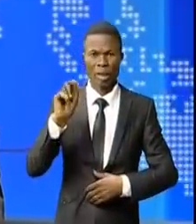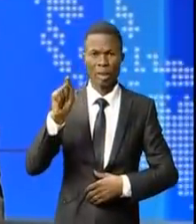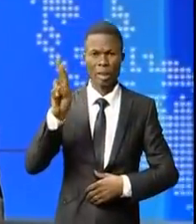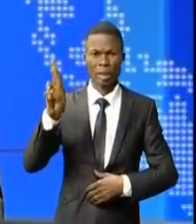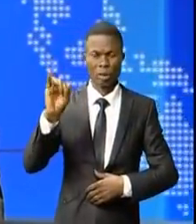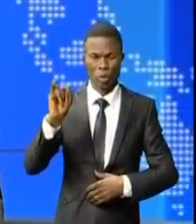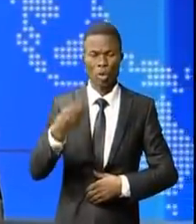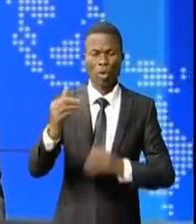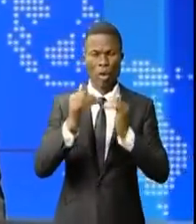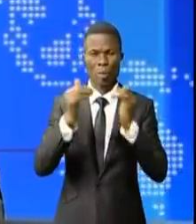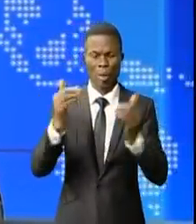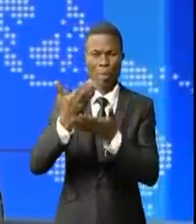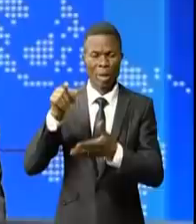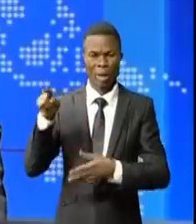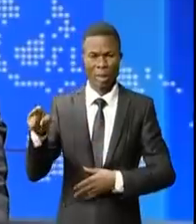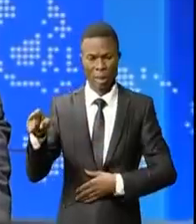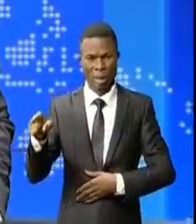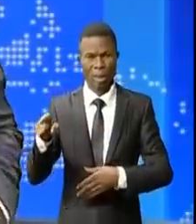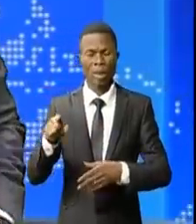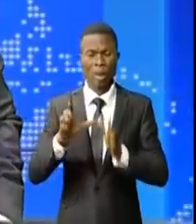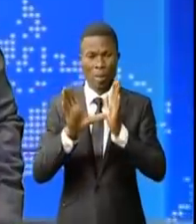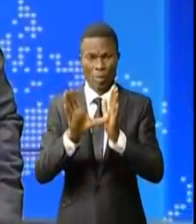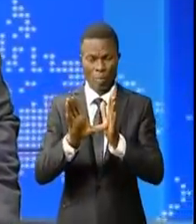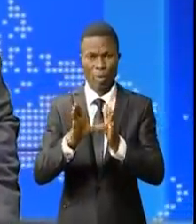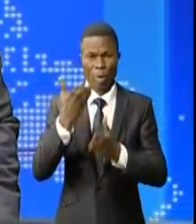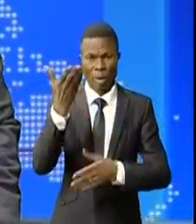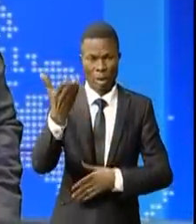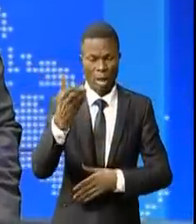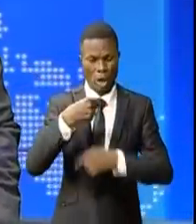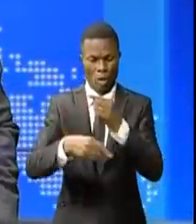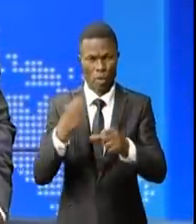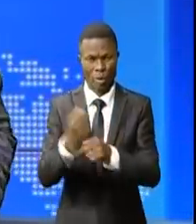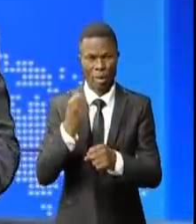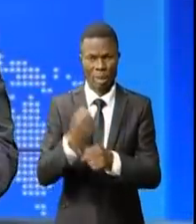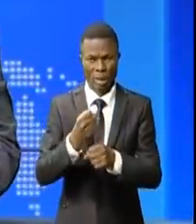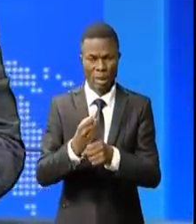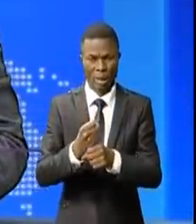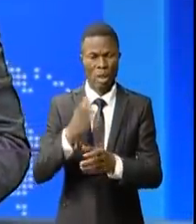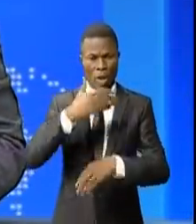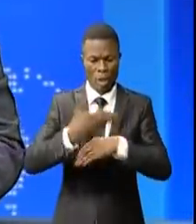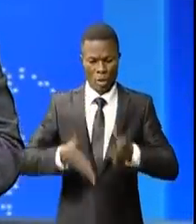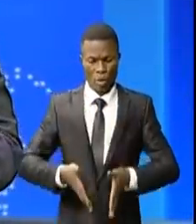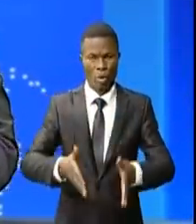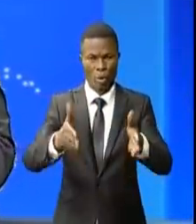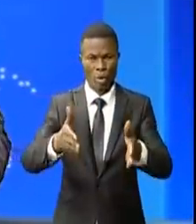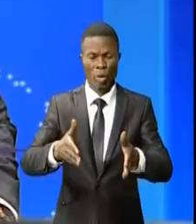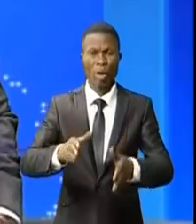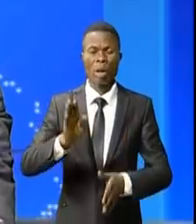la pacification de cette province. Nous vous proposons le lancement de travaux de réhabilitation de la route